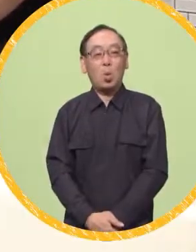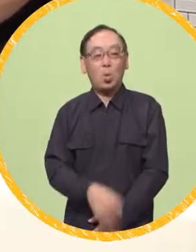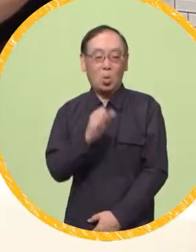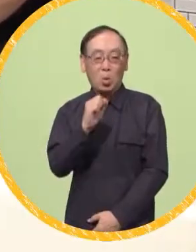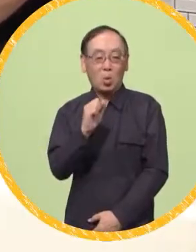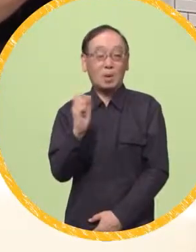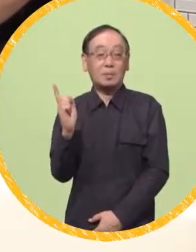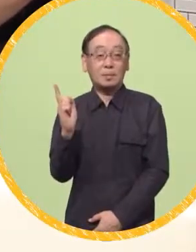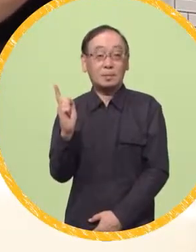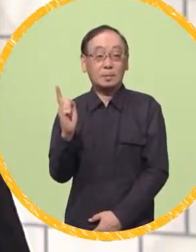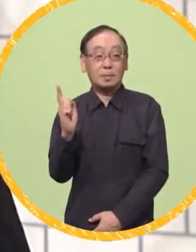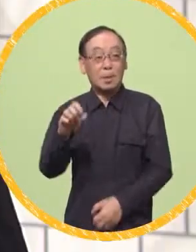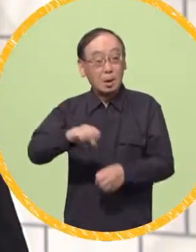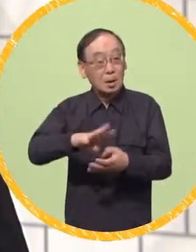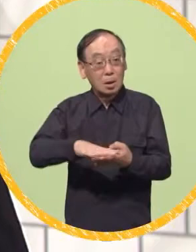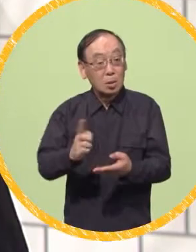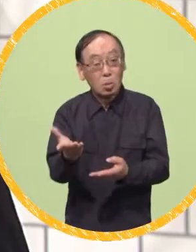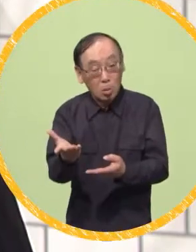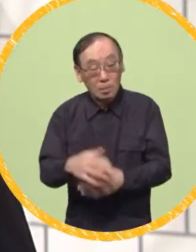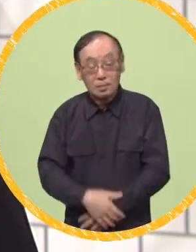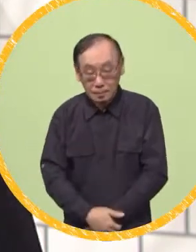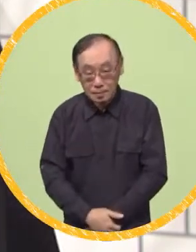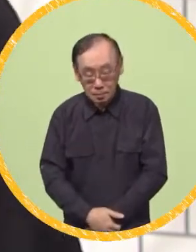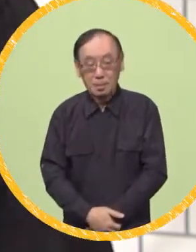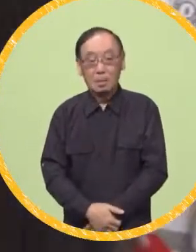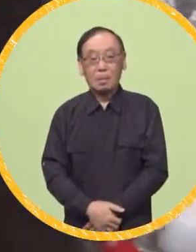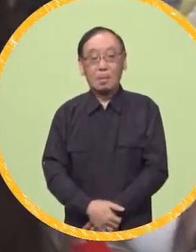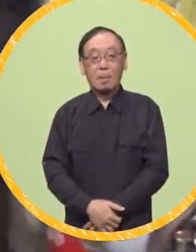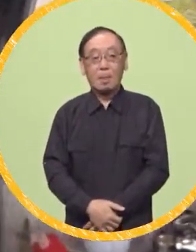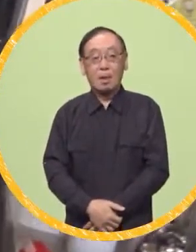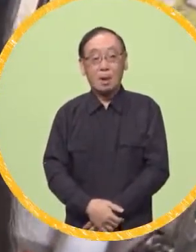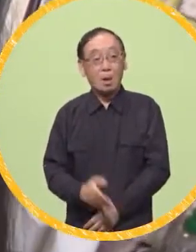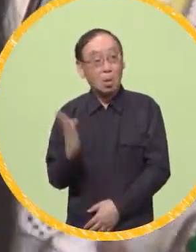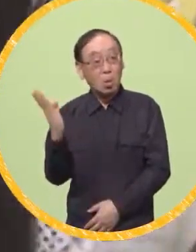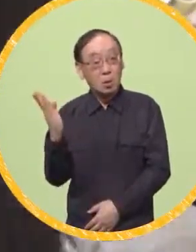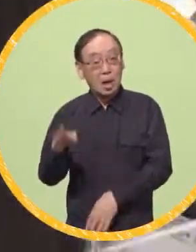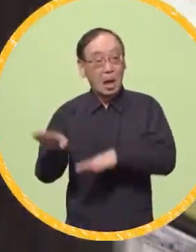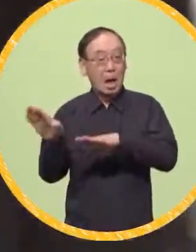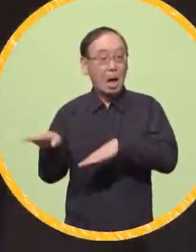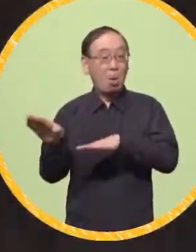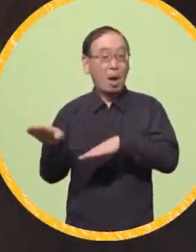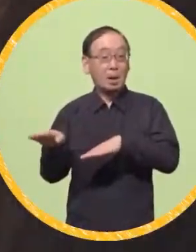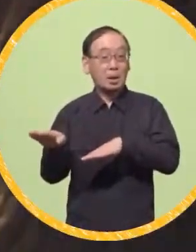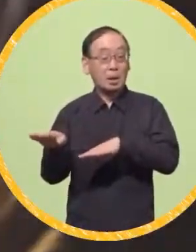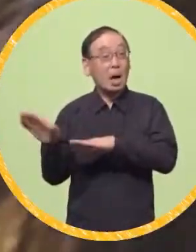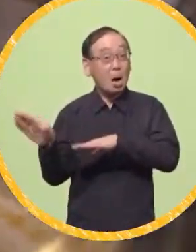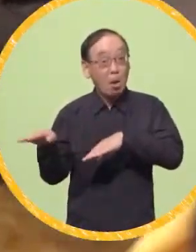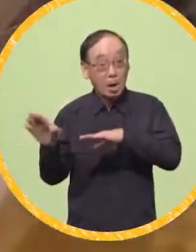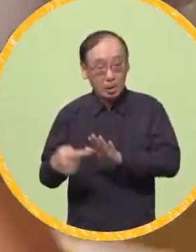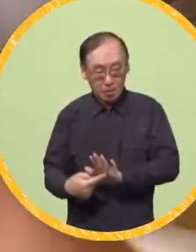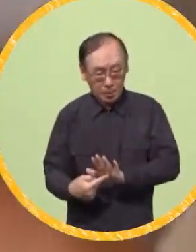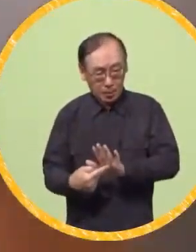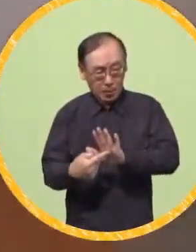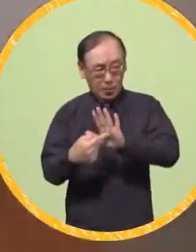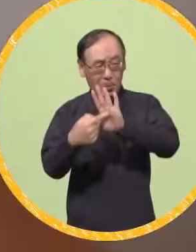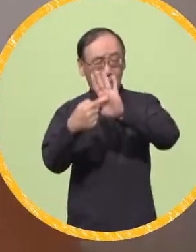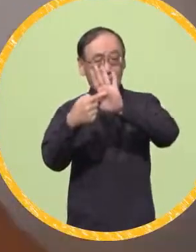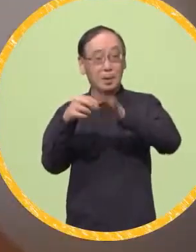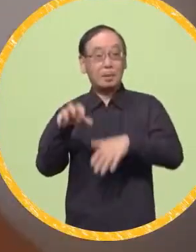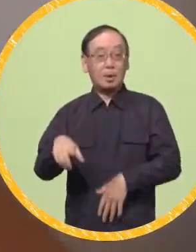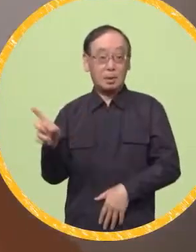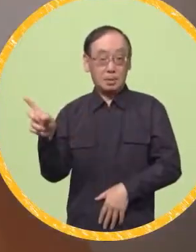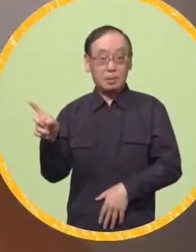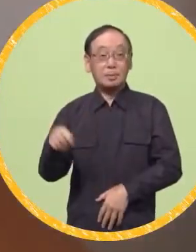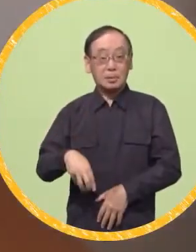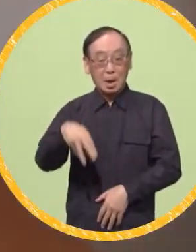大家さん是非おすすめポイントをお願いしますたこちらハワイでも定番となっている届くかでスムージーはですね